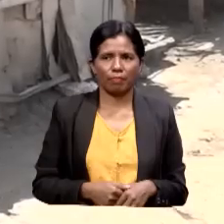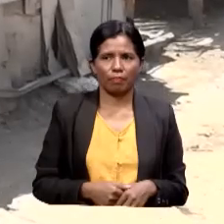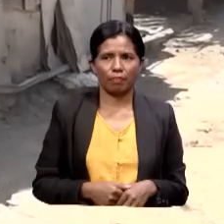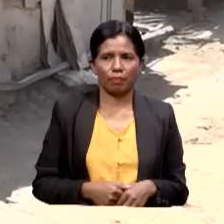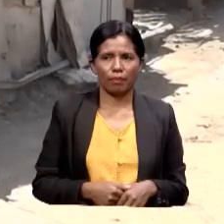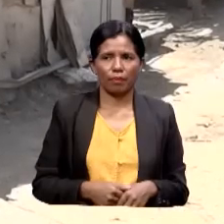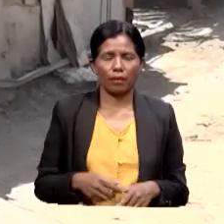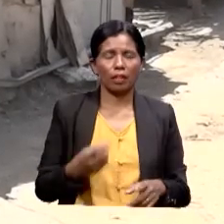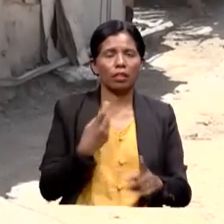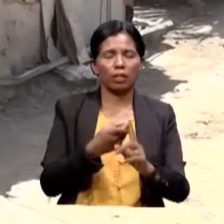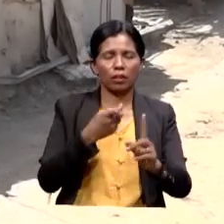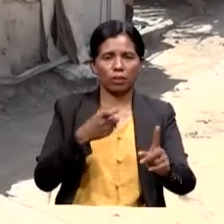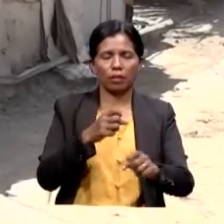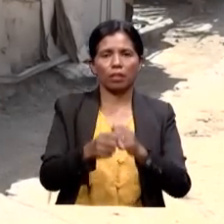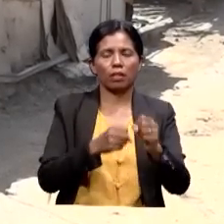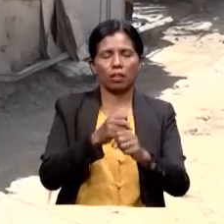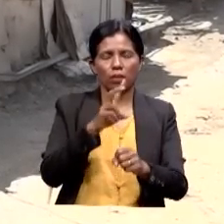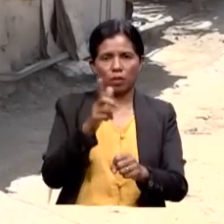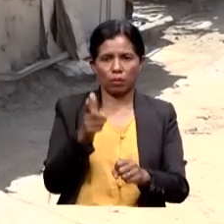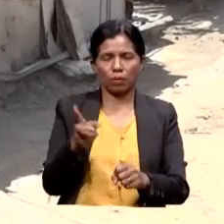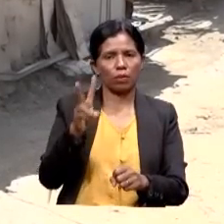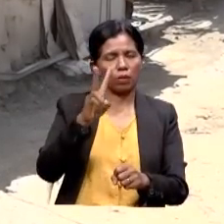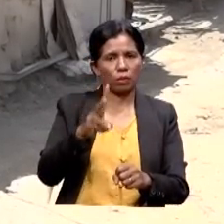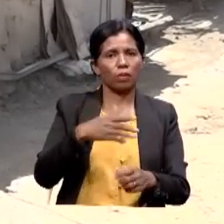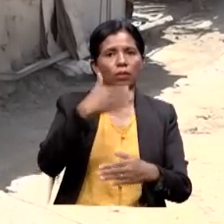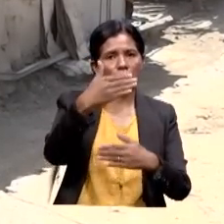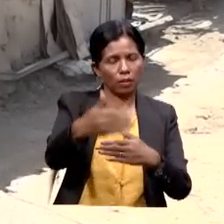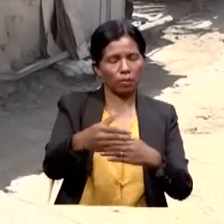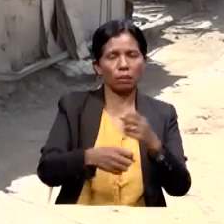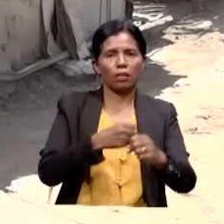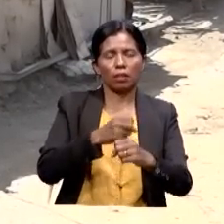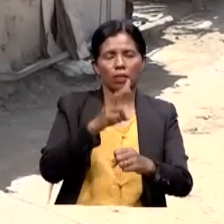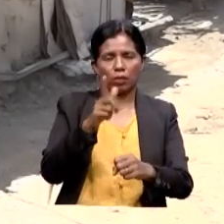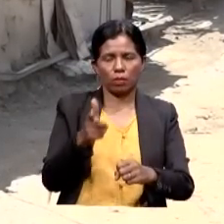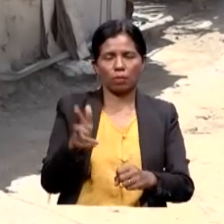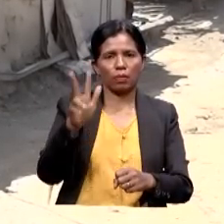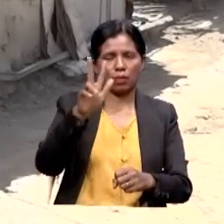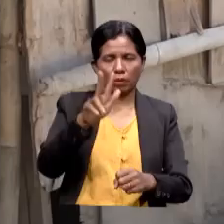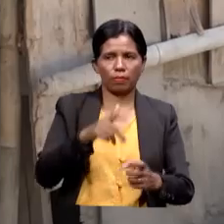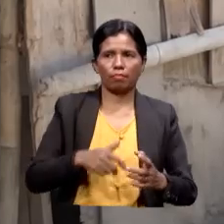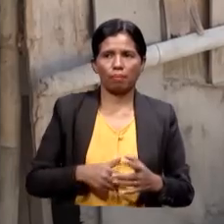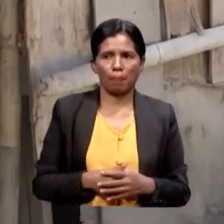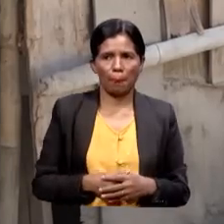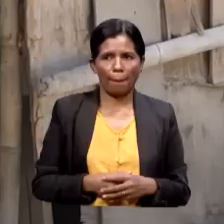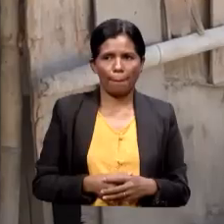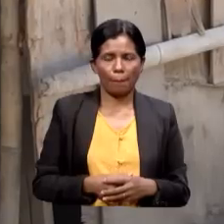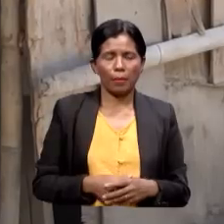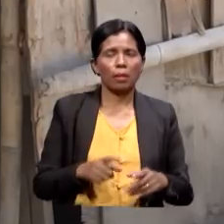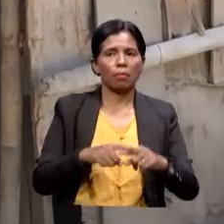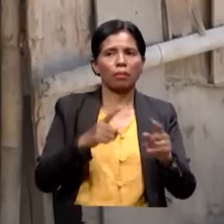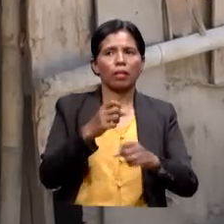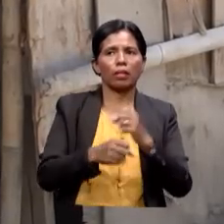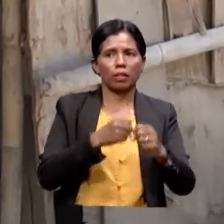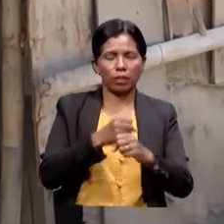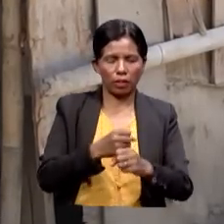Ita foi ngusik tinan tuang rihun rua rua nolore sen rua, ho di hakat mai tinan fong rihun rua rua nolore sen tolo. Mai beho tinan tuang